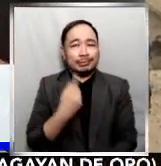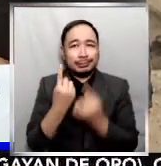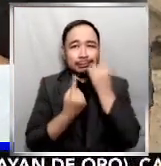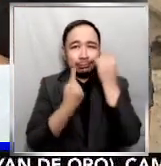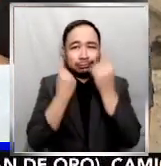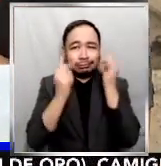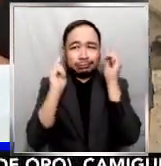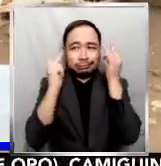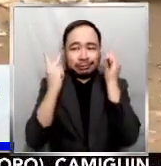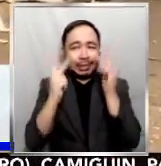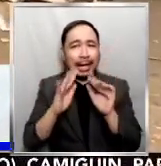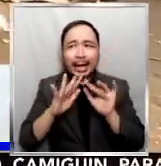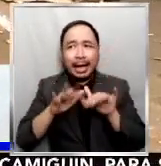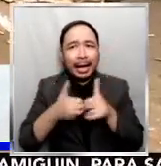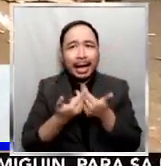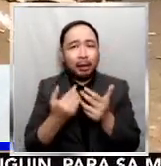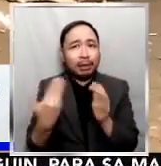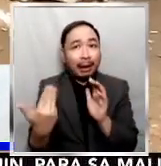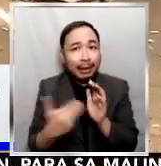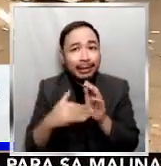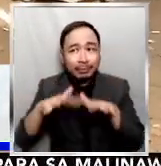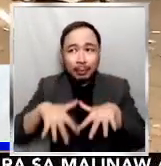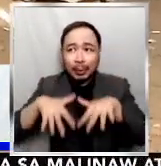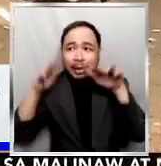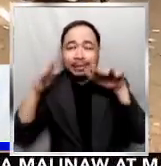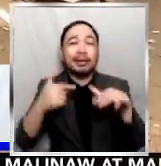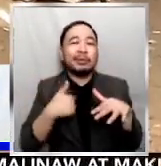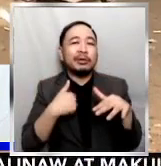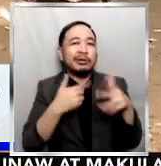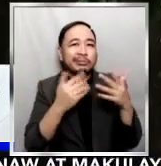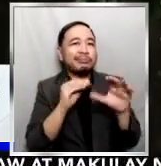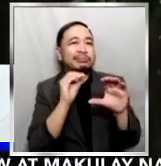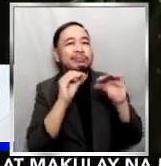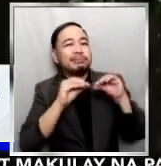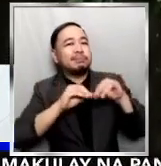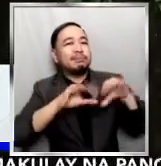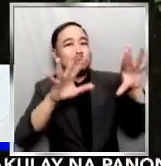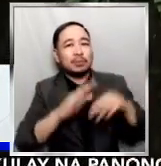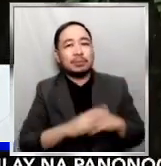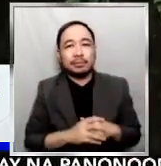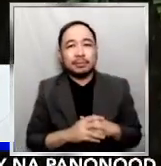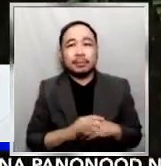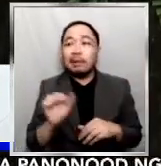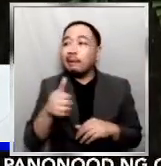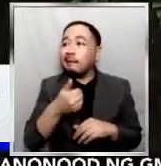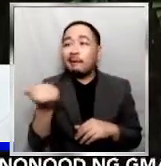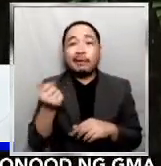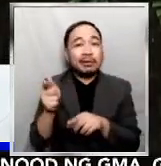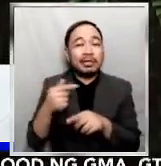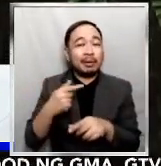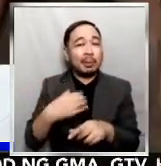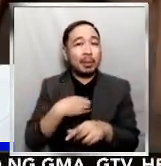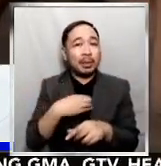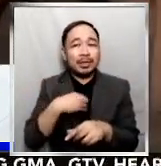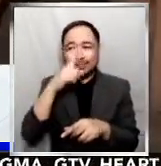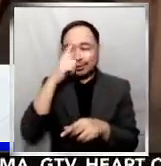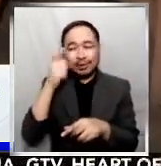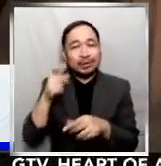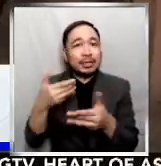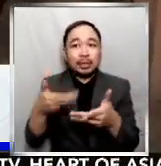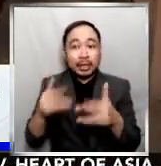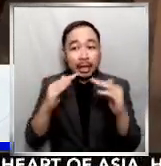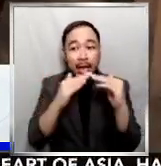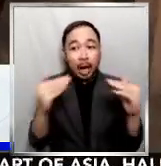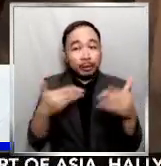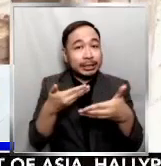para ma-actionan. Mas nakakatakot ang sitwasyon ni Joseph Anaclote dahil kasama niya sa bahay na nasa tabi ng creek ang kanyang